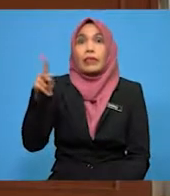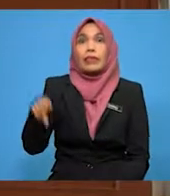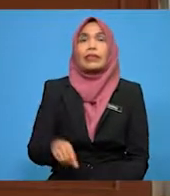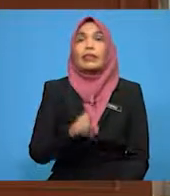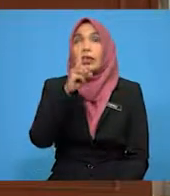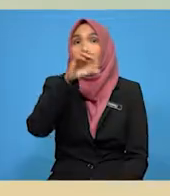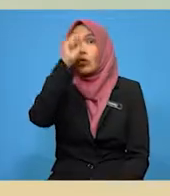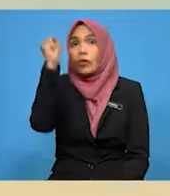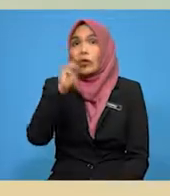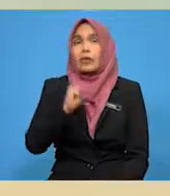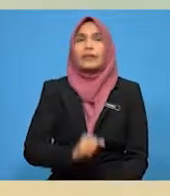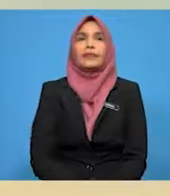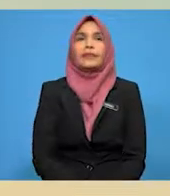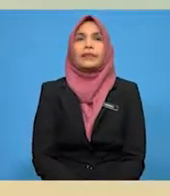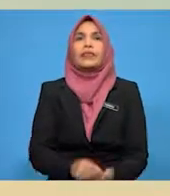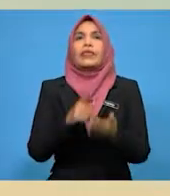soalan.